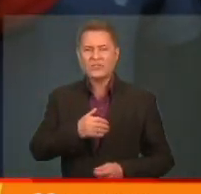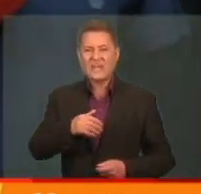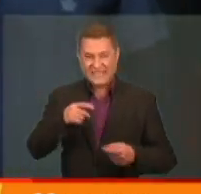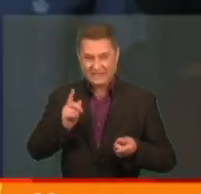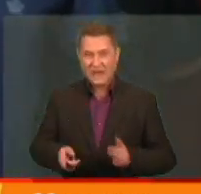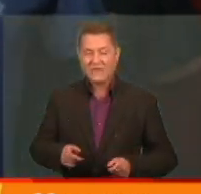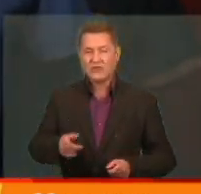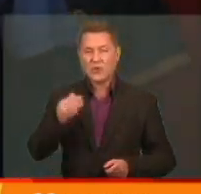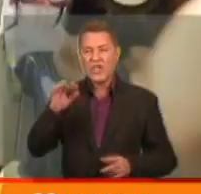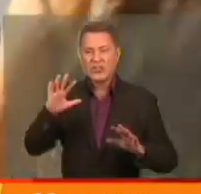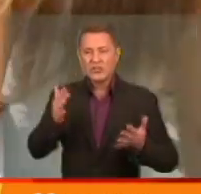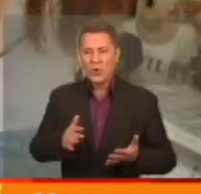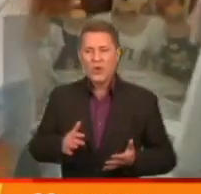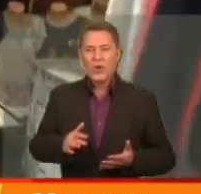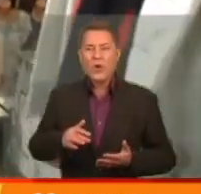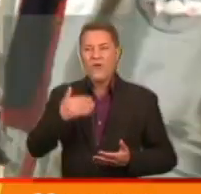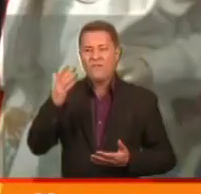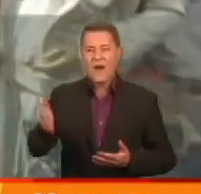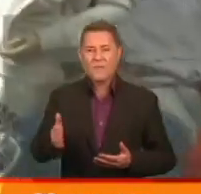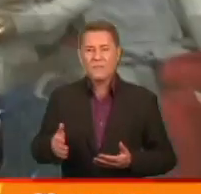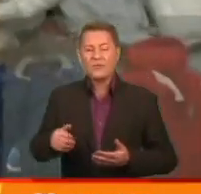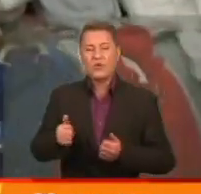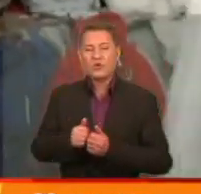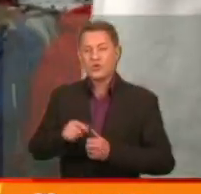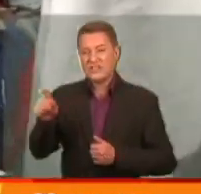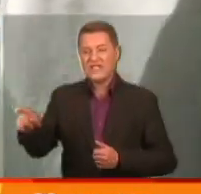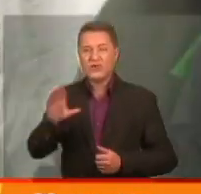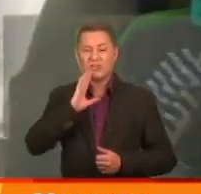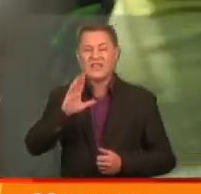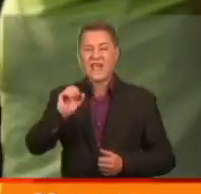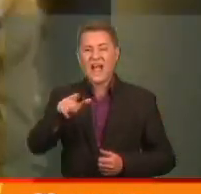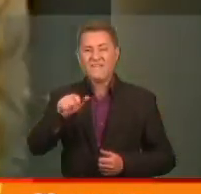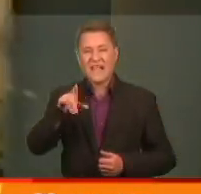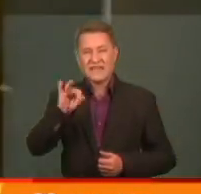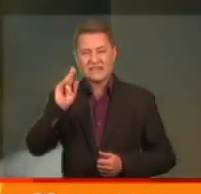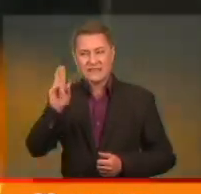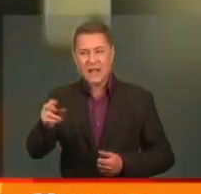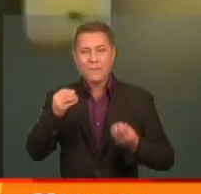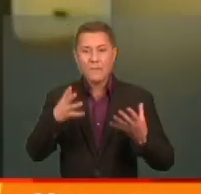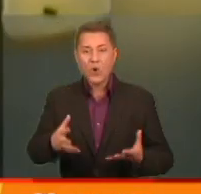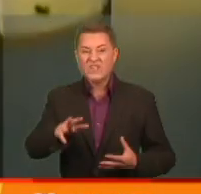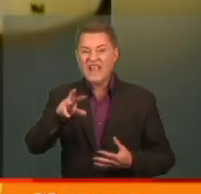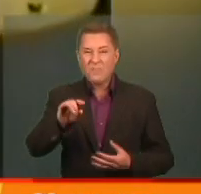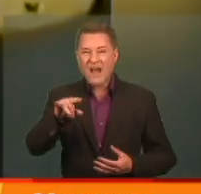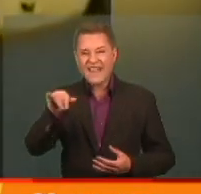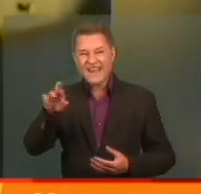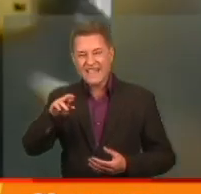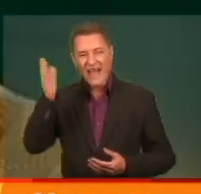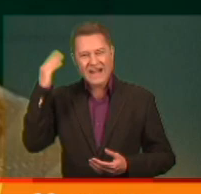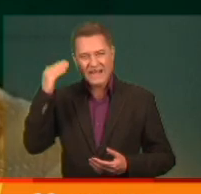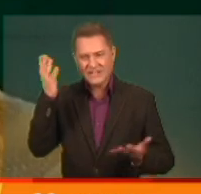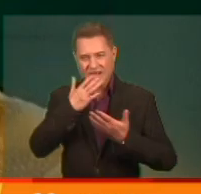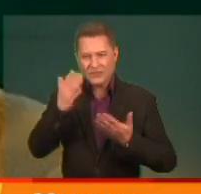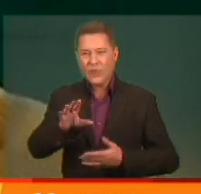хоч роман за нею пишіть. Вам до сусідки, жінки з Афганістану. Просто Марію, мексиканську мильну оперу,